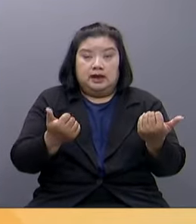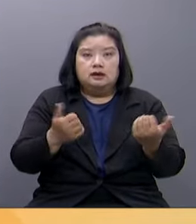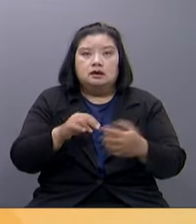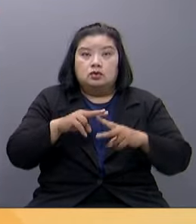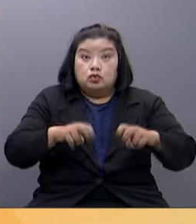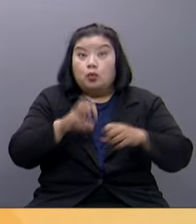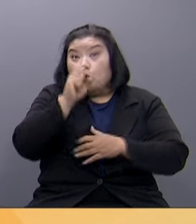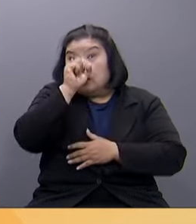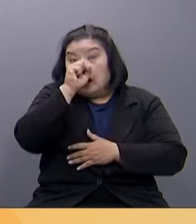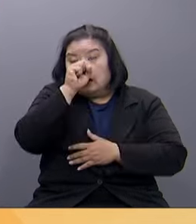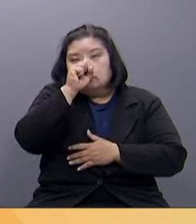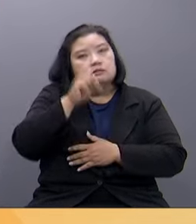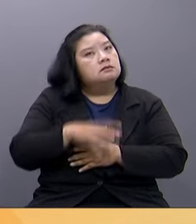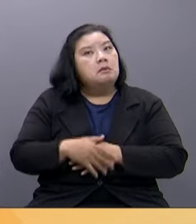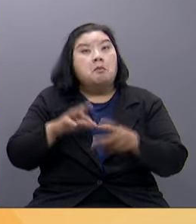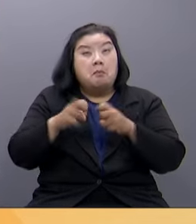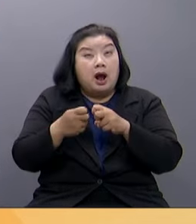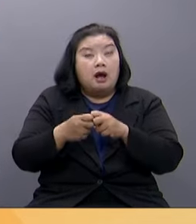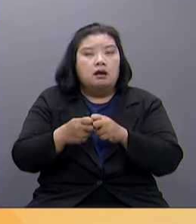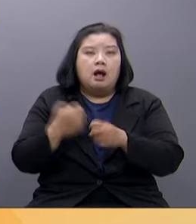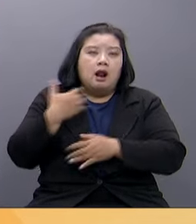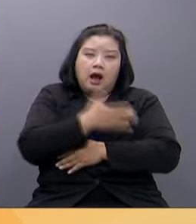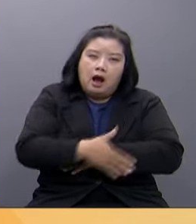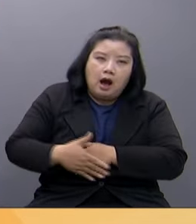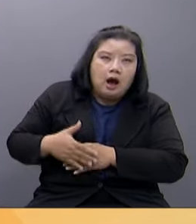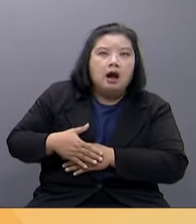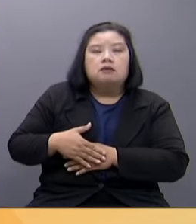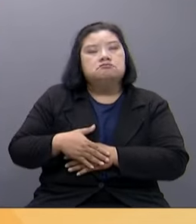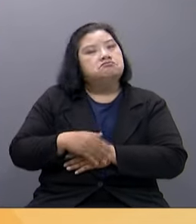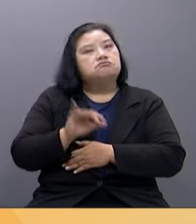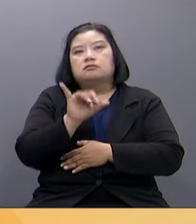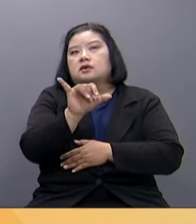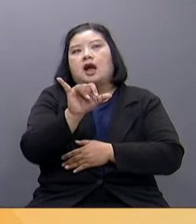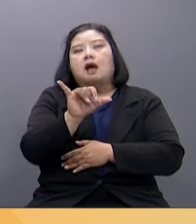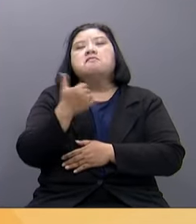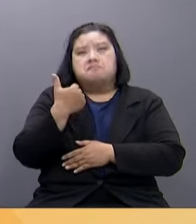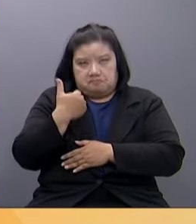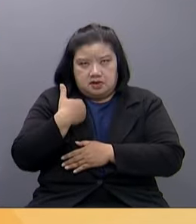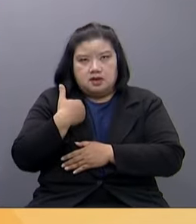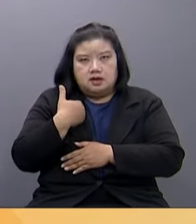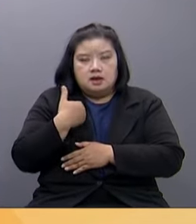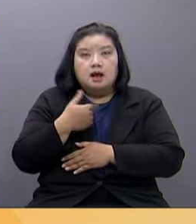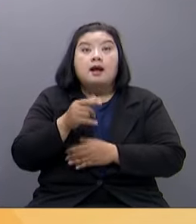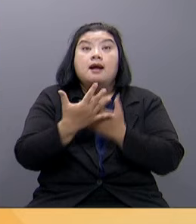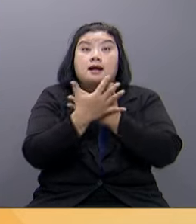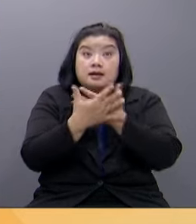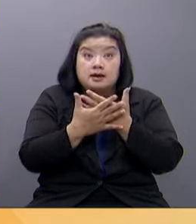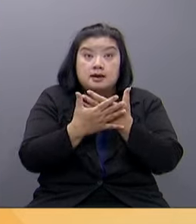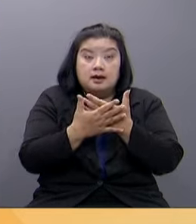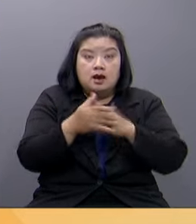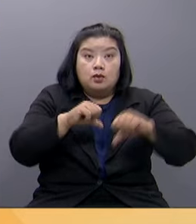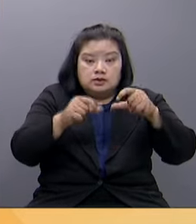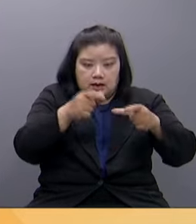เม pierwszeapa Ledิมขึนในกระแเรือดเรื่ข